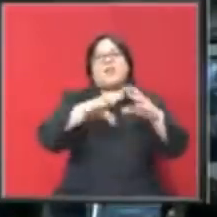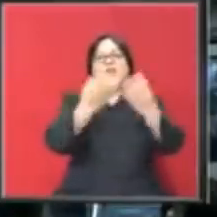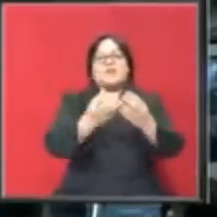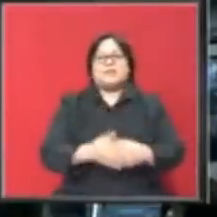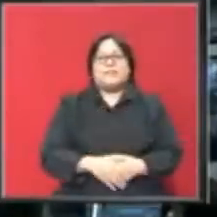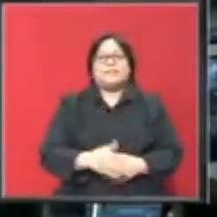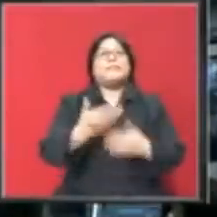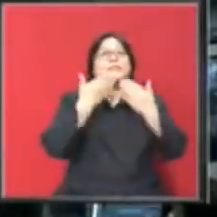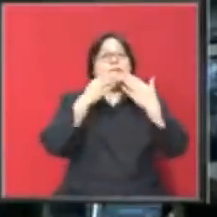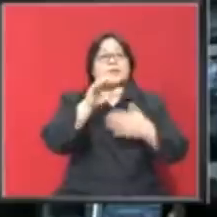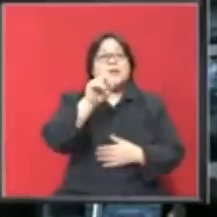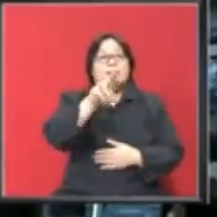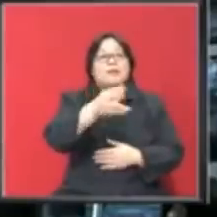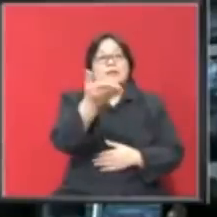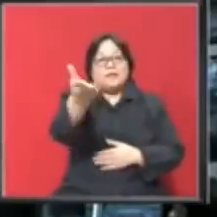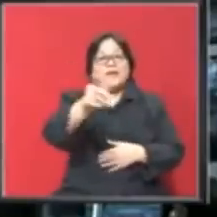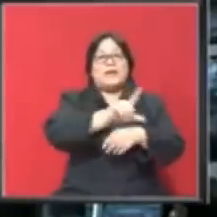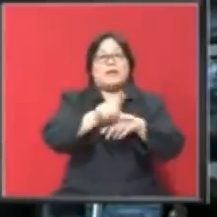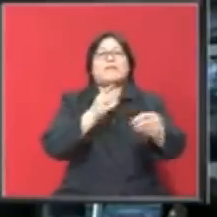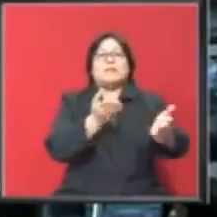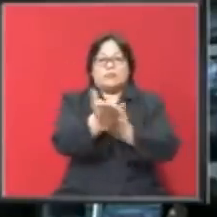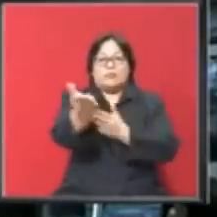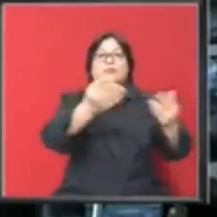Que Sera Sera